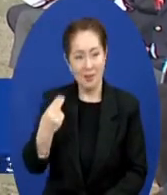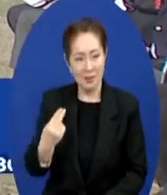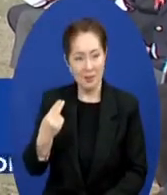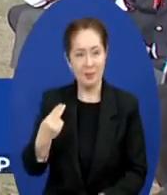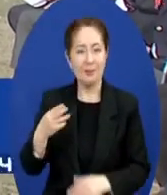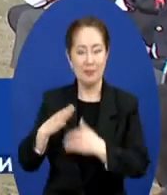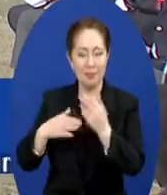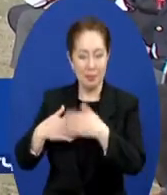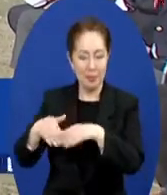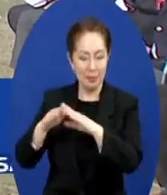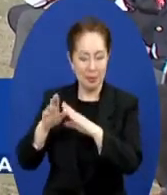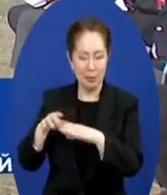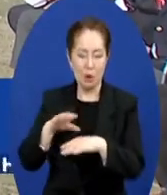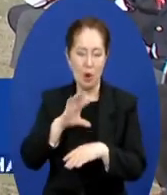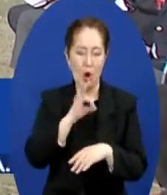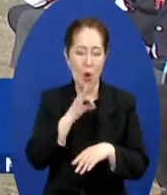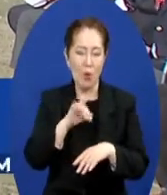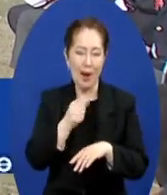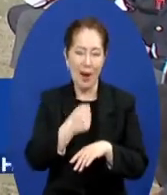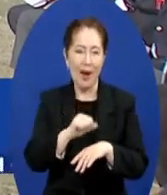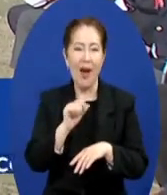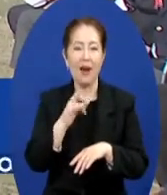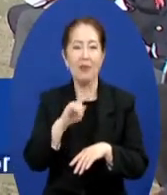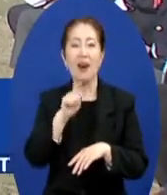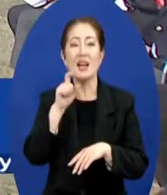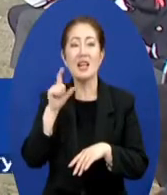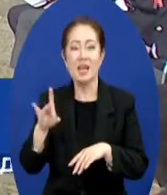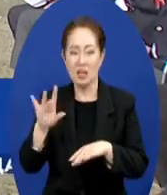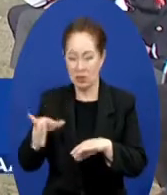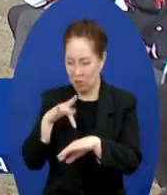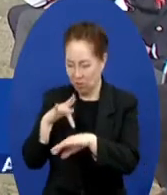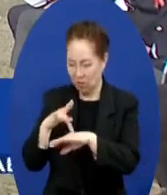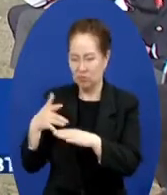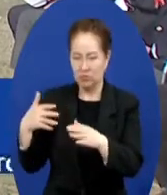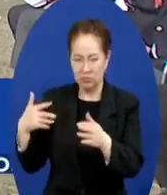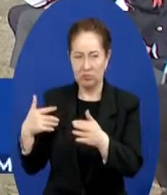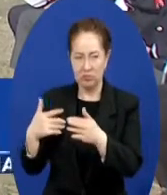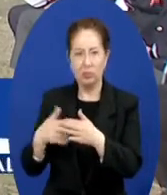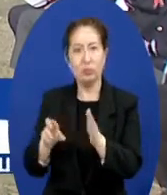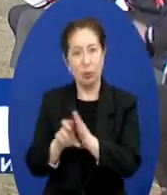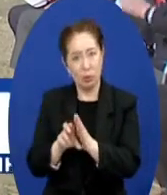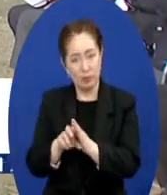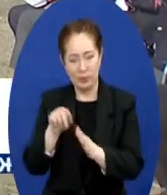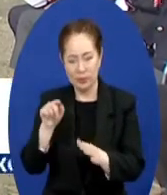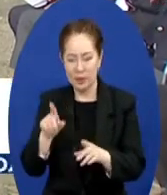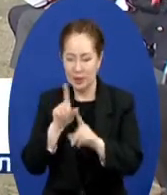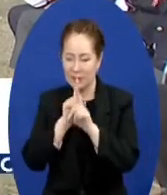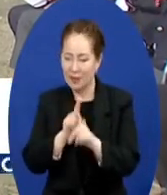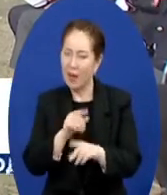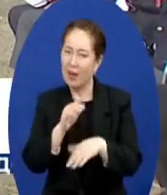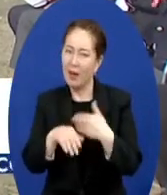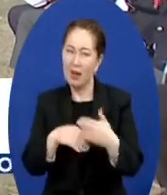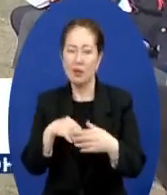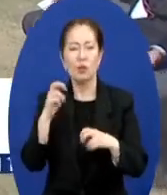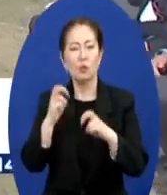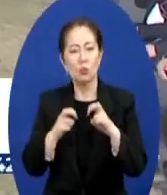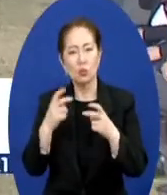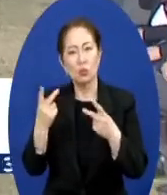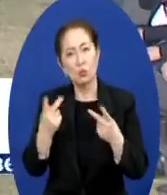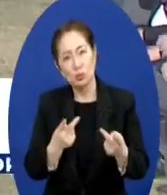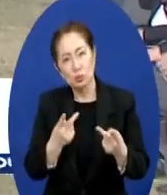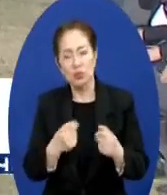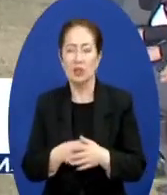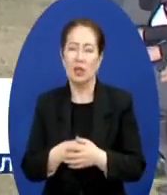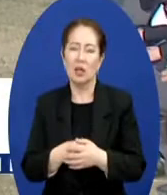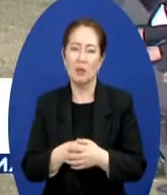бүс за Өвөрхангай 10 ихэд хот одоо тэлэх юм болж олно гэсэн. Энэ хэрэгэр мөн адилхан дагаад одоо үйлдвэрлэл